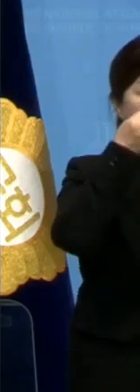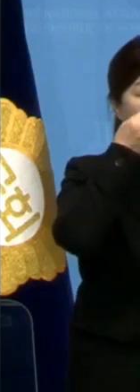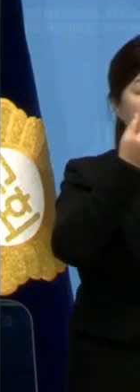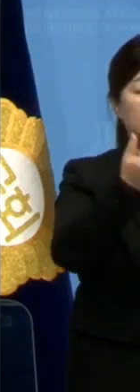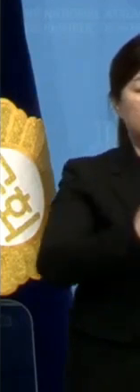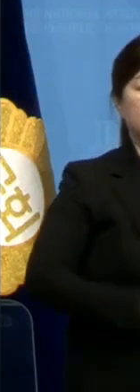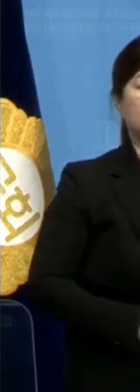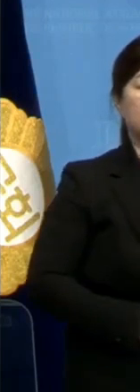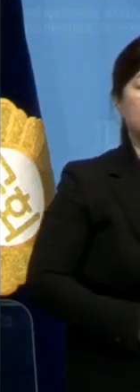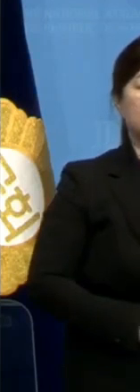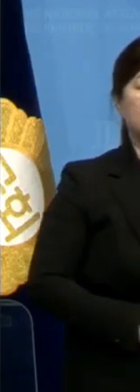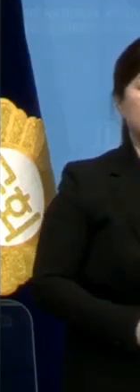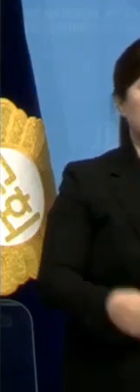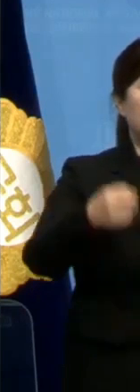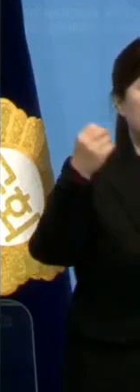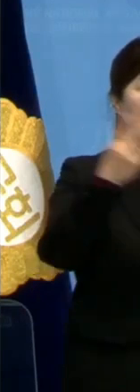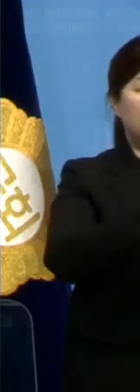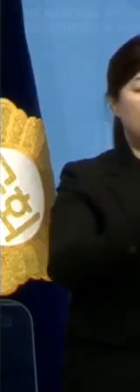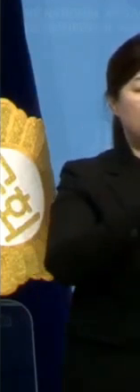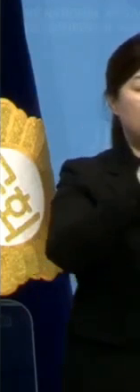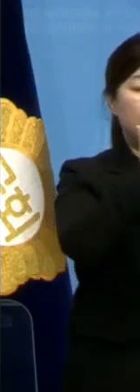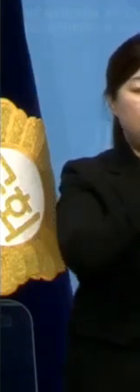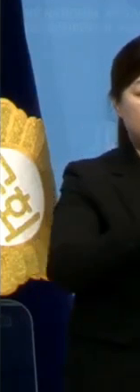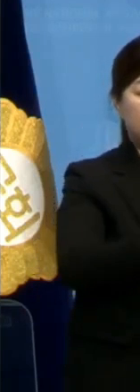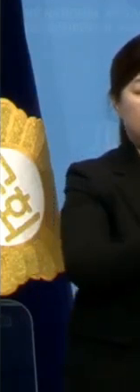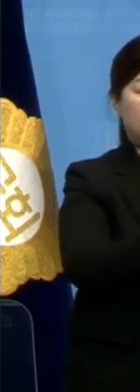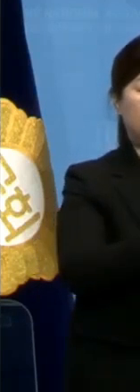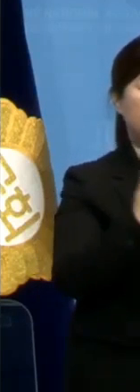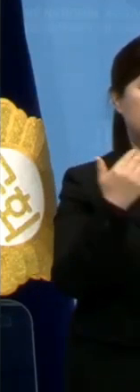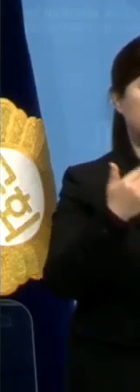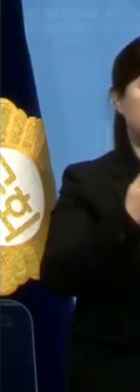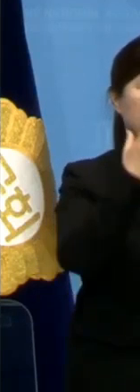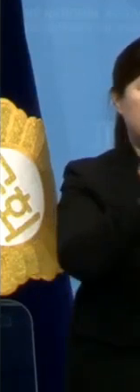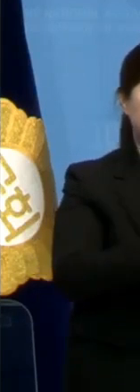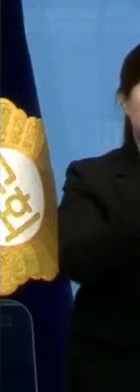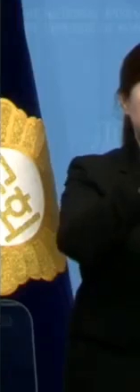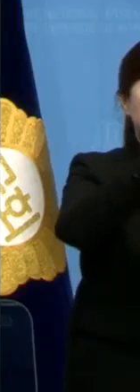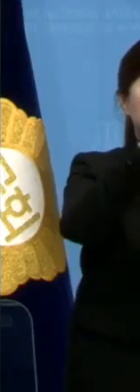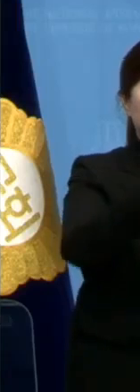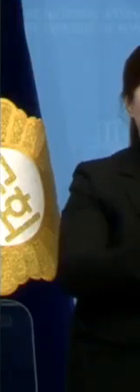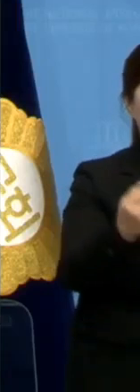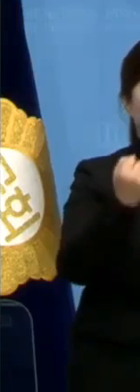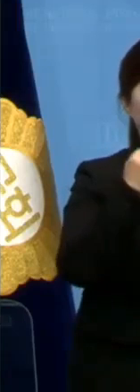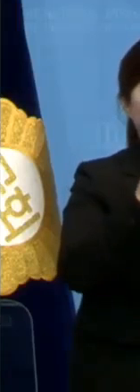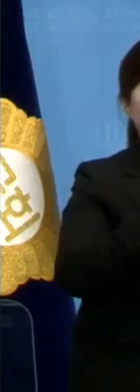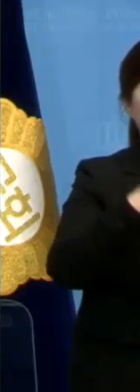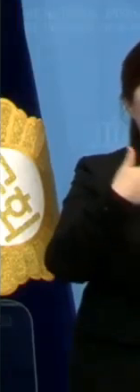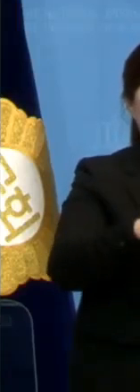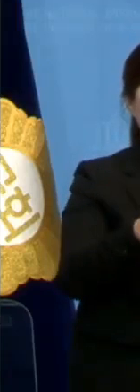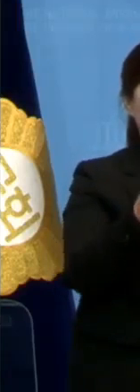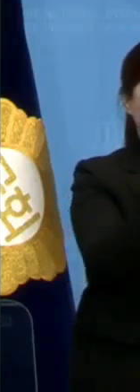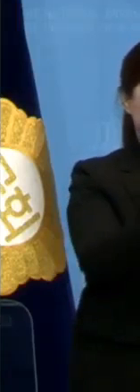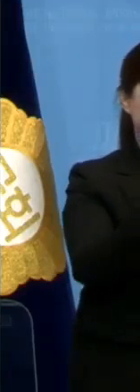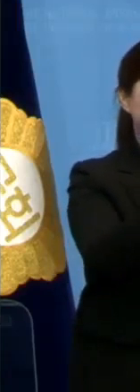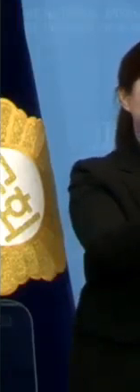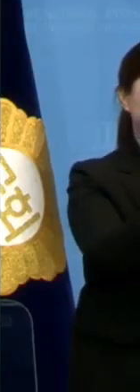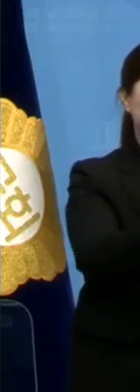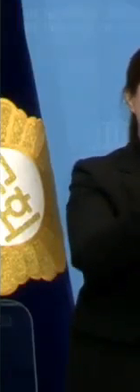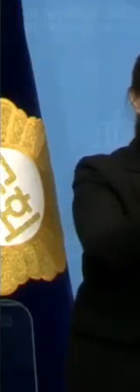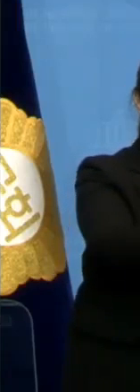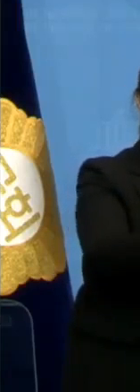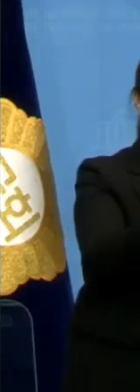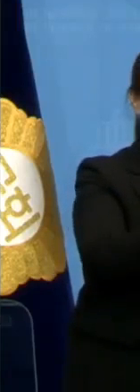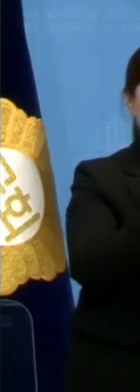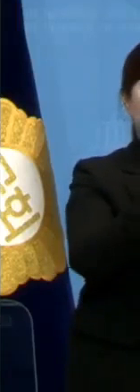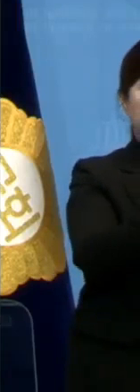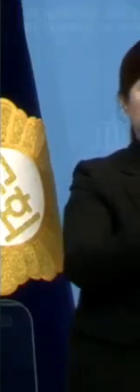하겠습니다. 또한 복지사각지대에 놓인 건강취약계층을 직접 찾아가서 돕는 방문간호사 제도도